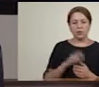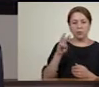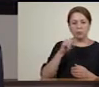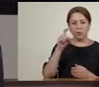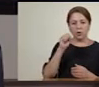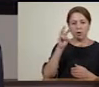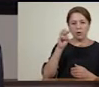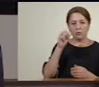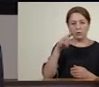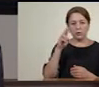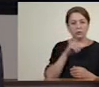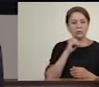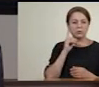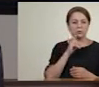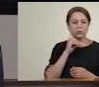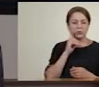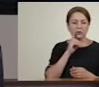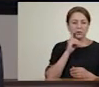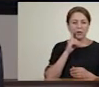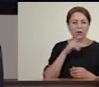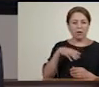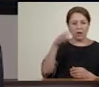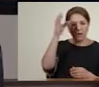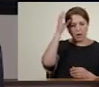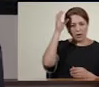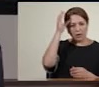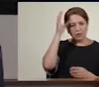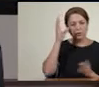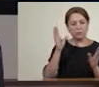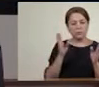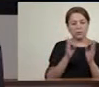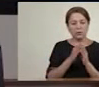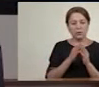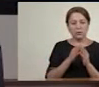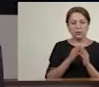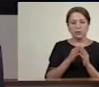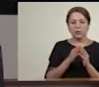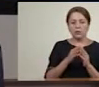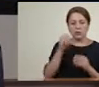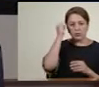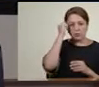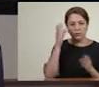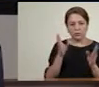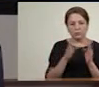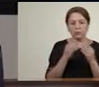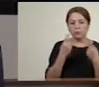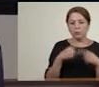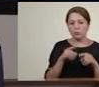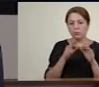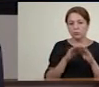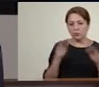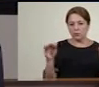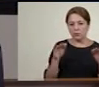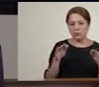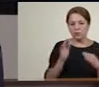Muhammad yoshligidan aql zakovati bilan, zihni bilan boshqa bolalardan